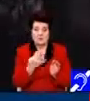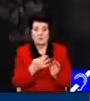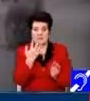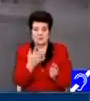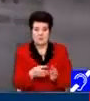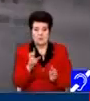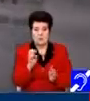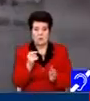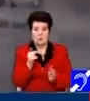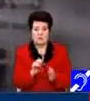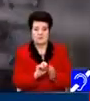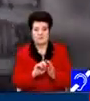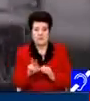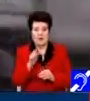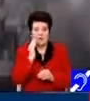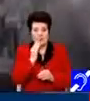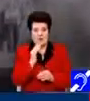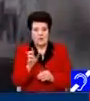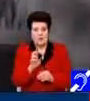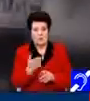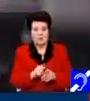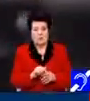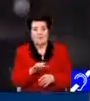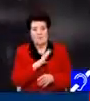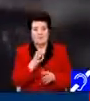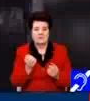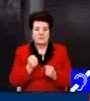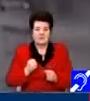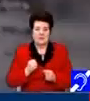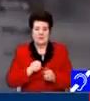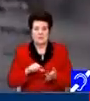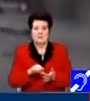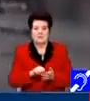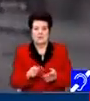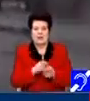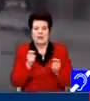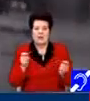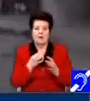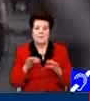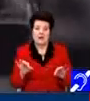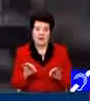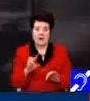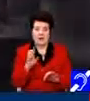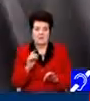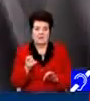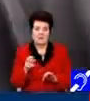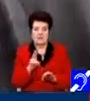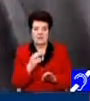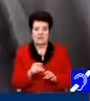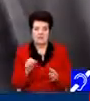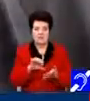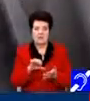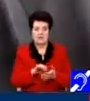1940-1945, Vladimir Bogos a refugiat în România. Dimitrie Bogos cere să fie înrolat în armată și participă la eliberarea Basarabiei. Și Sergiu, ca locotenent, participă